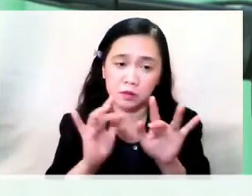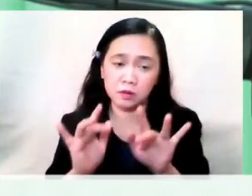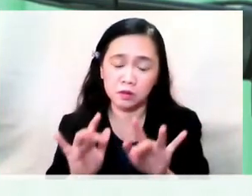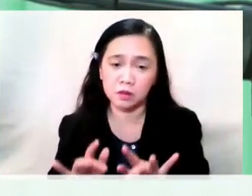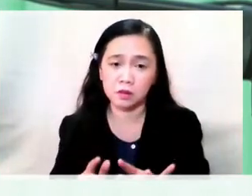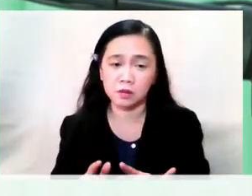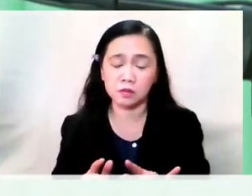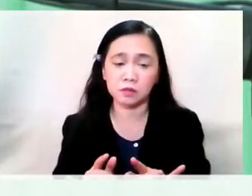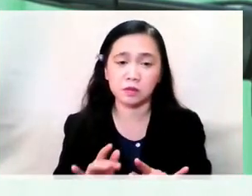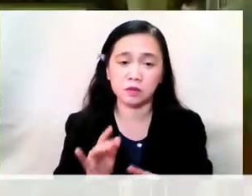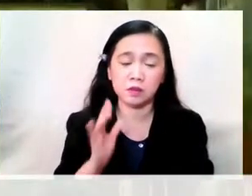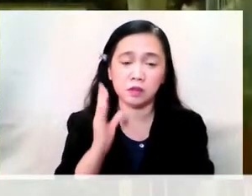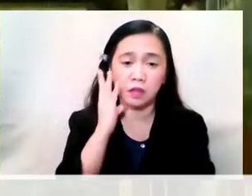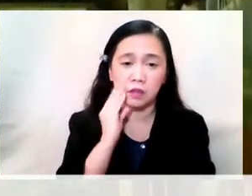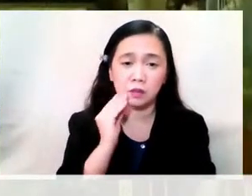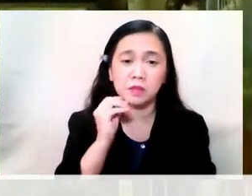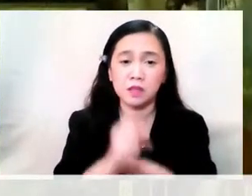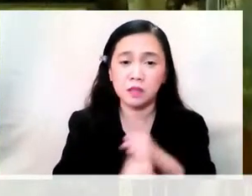mula ngayon?